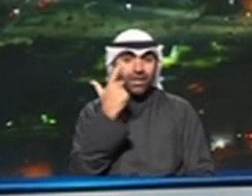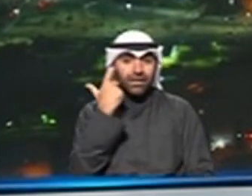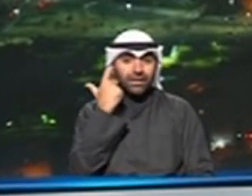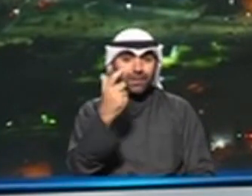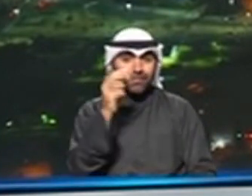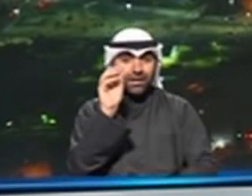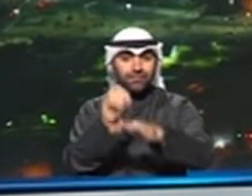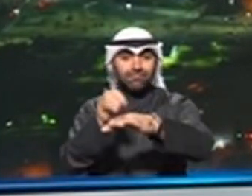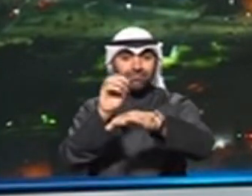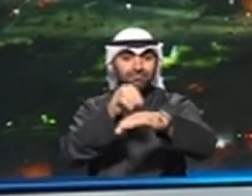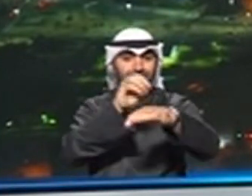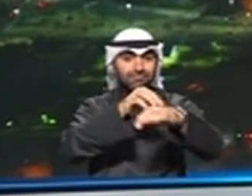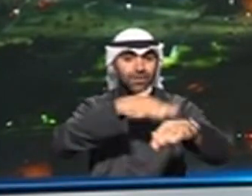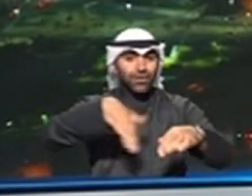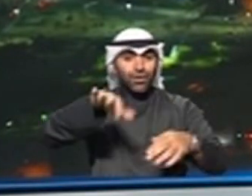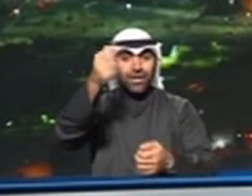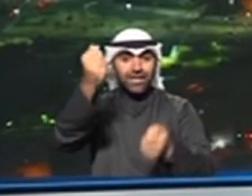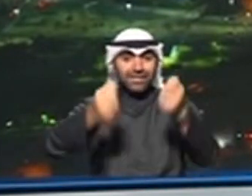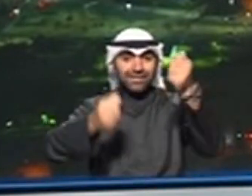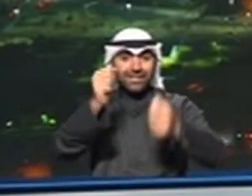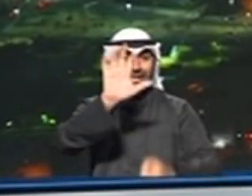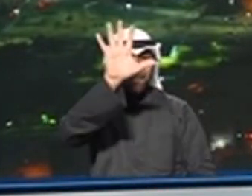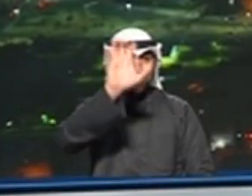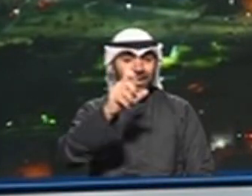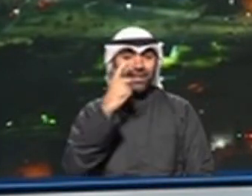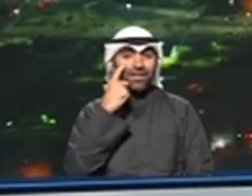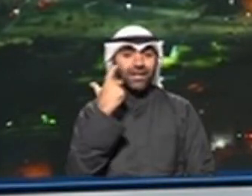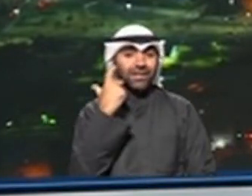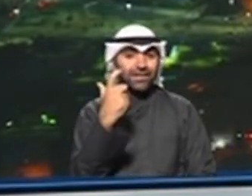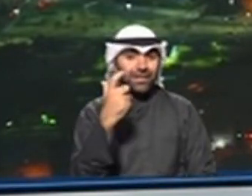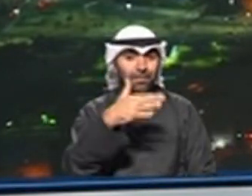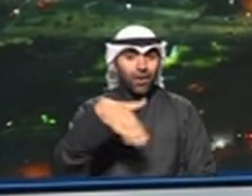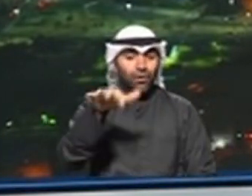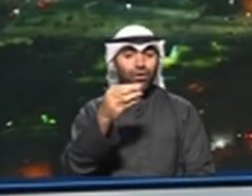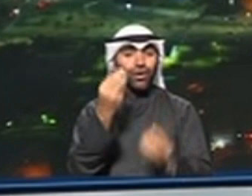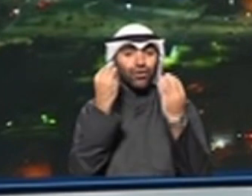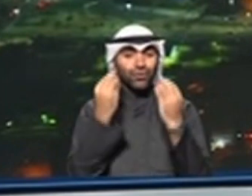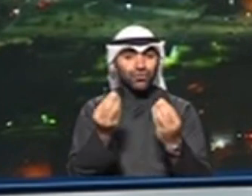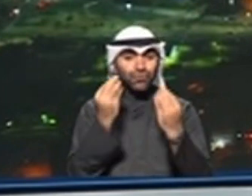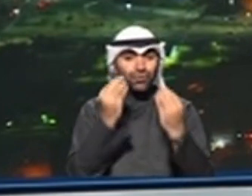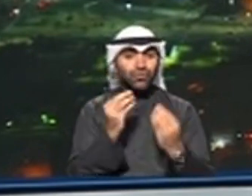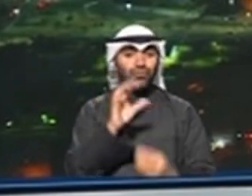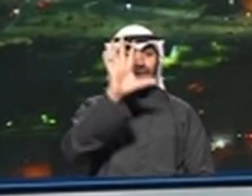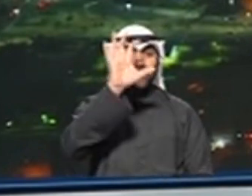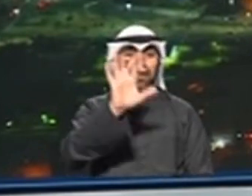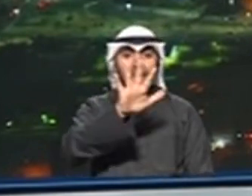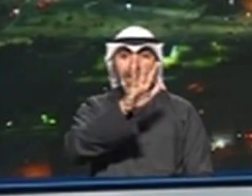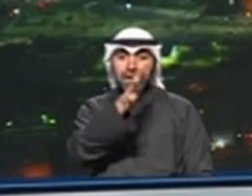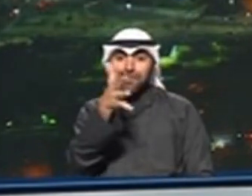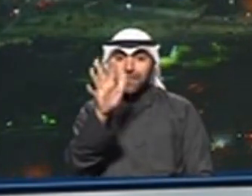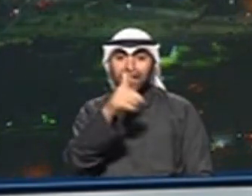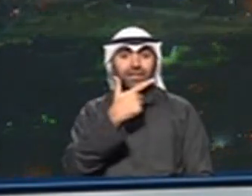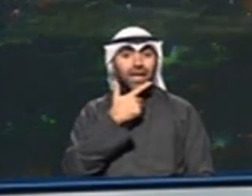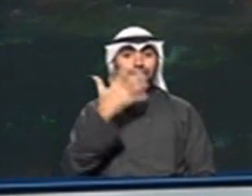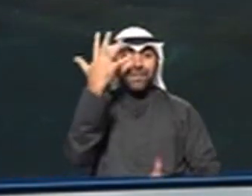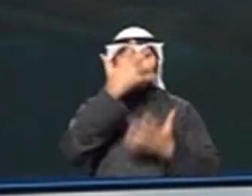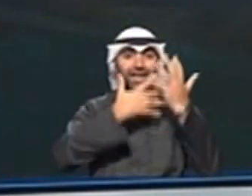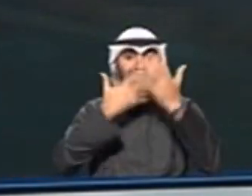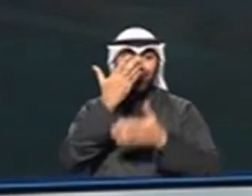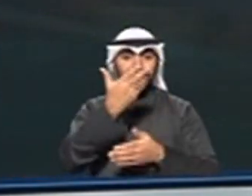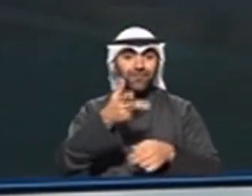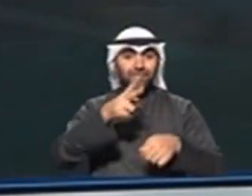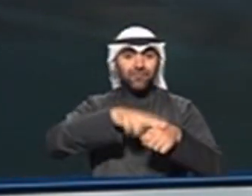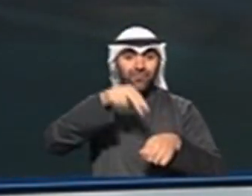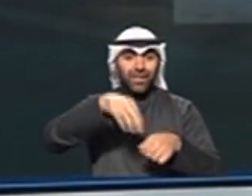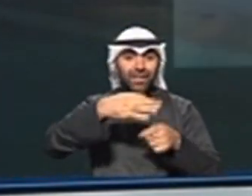الرؤية الأفقية لأقل من 1000 متر لدى النوه مرتادي الطرق السريعة، أنهم يديرون بالهم أثناء القيادة. تعرف على تفاصيل